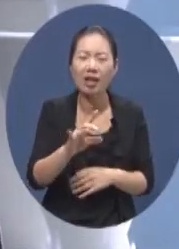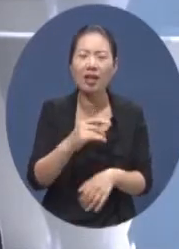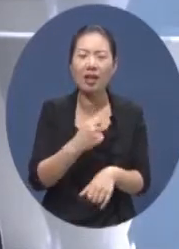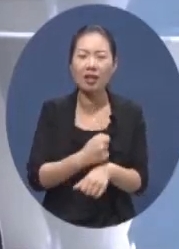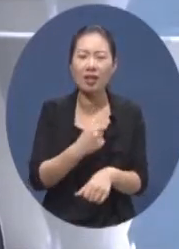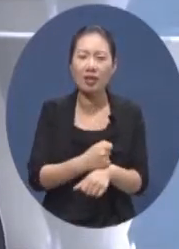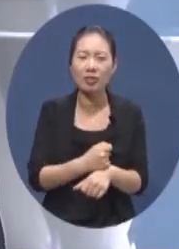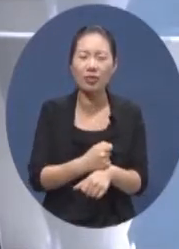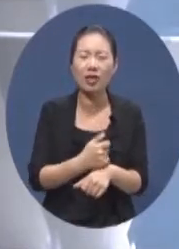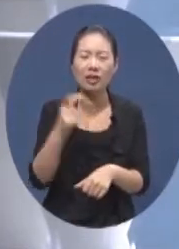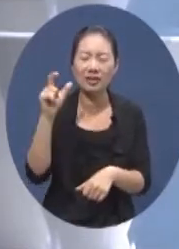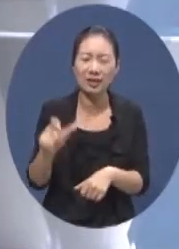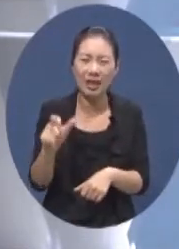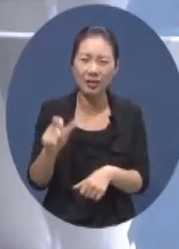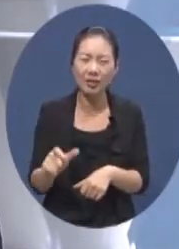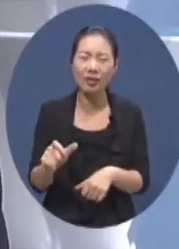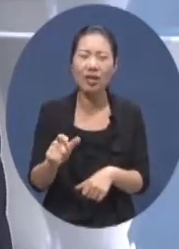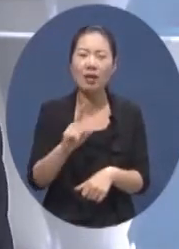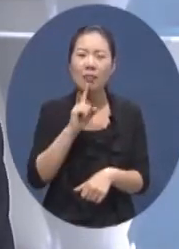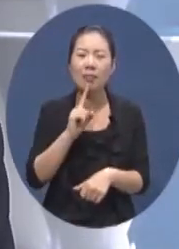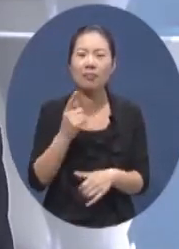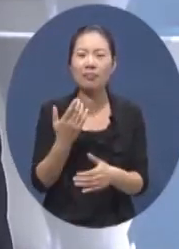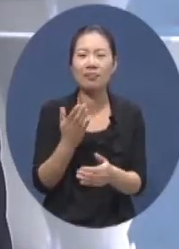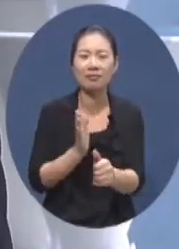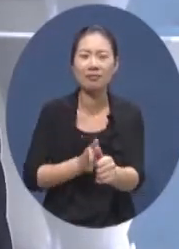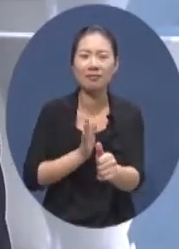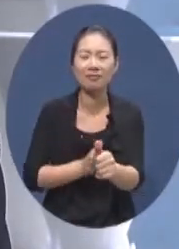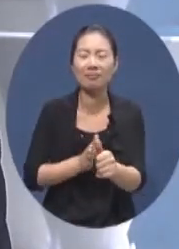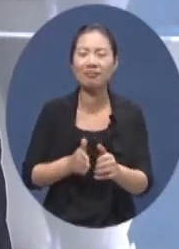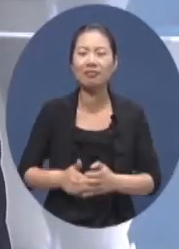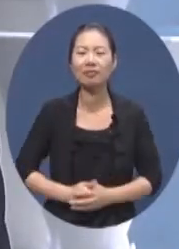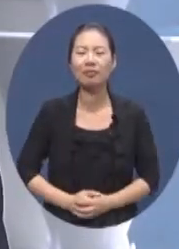어머니께서 좀 단호하게 말씀해 주시는 것은 필요할 것 같습니다.